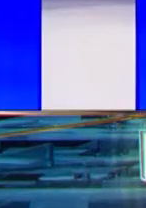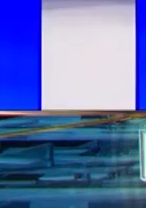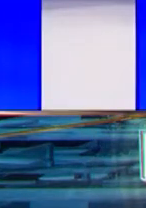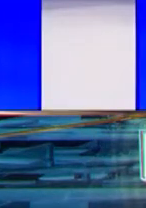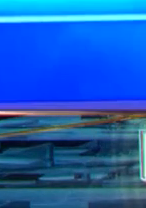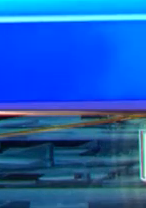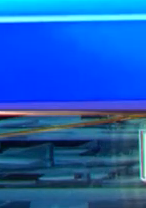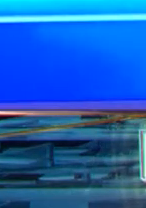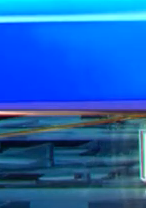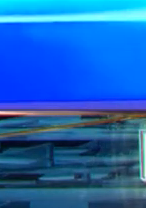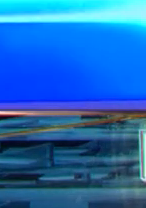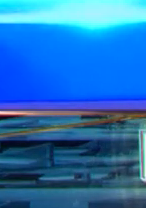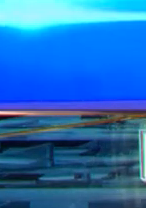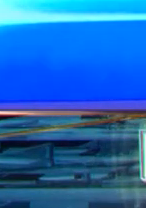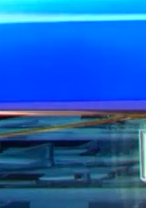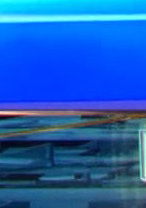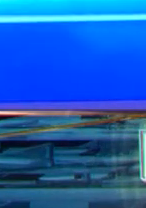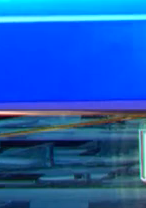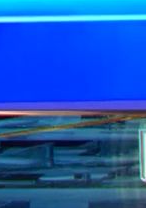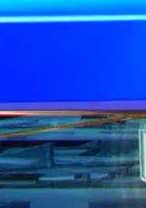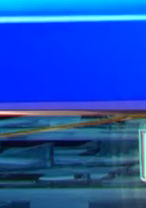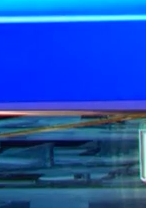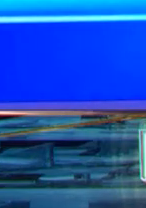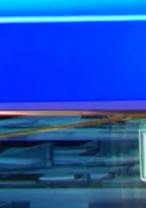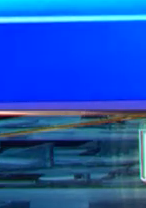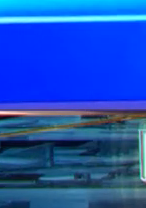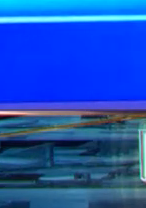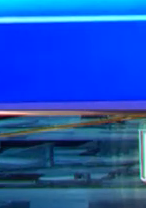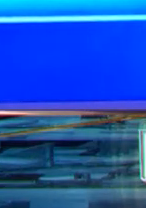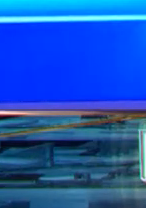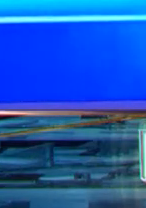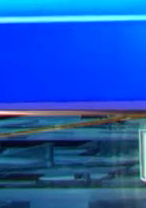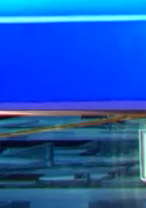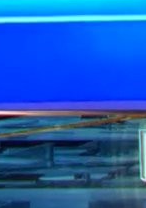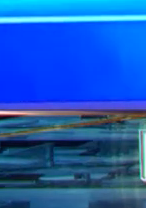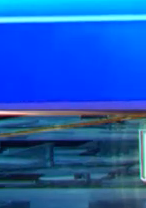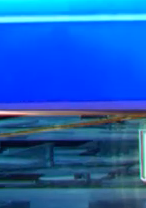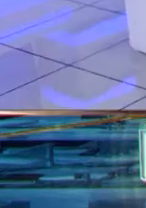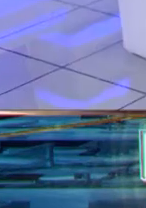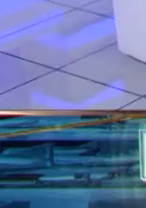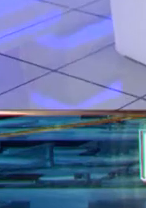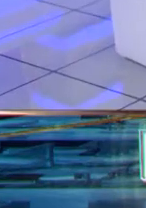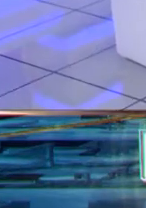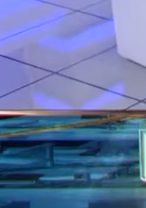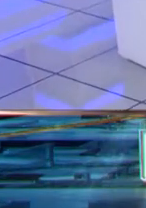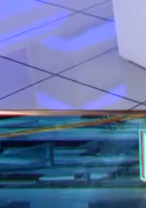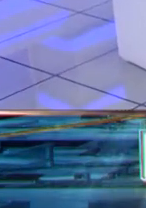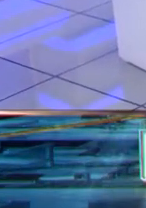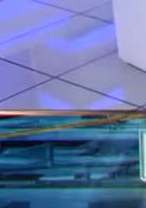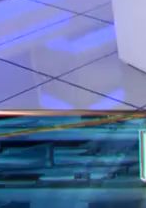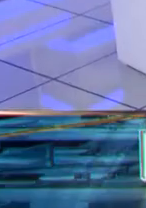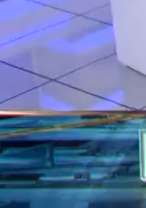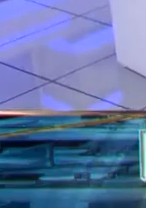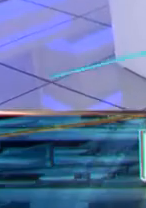брифинг өткізді. Пневмониямен 98 адам қайтыс болса, биыл өкінішке орай 190 адам көз